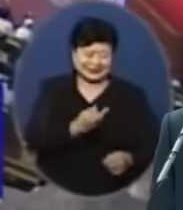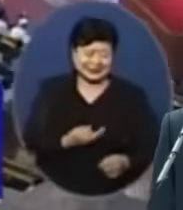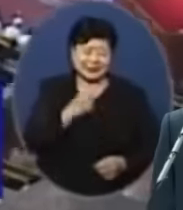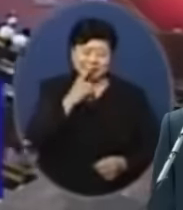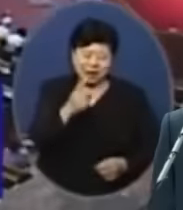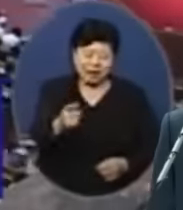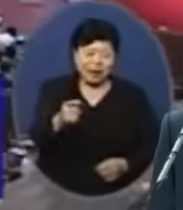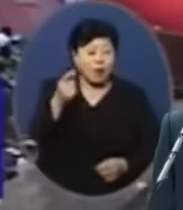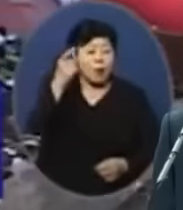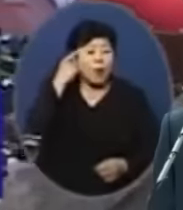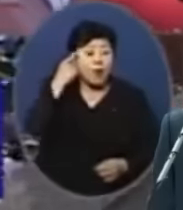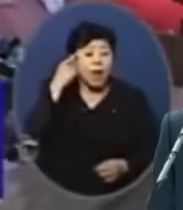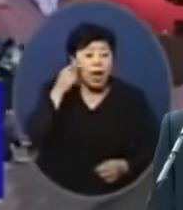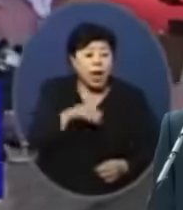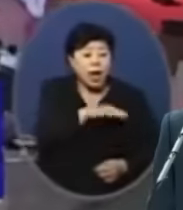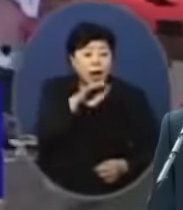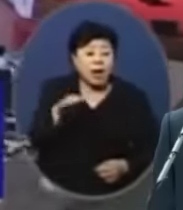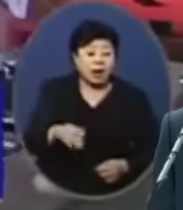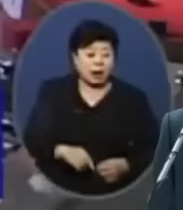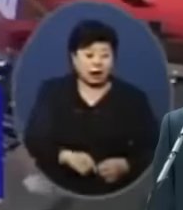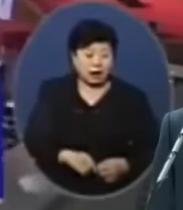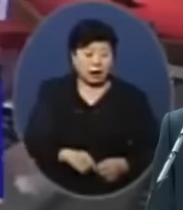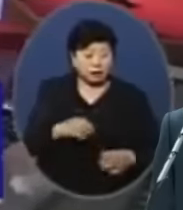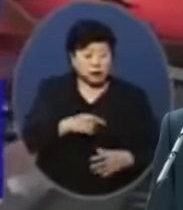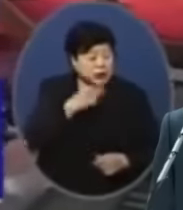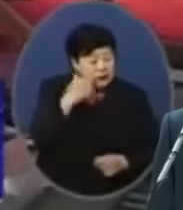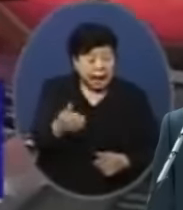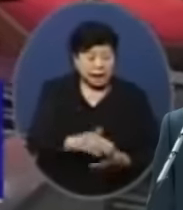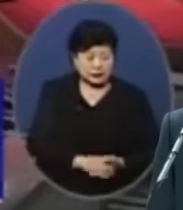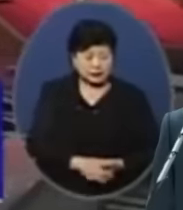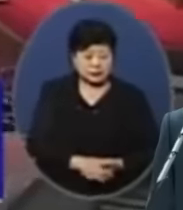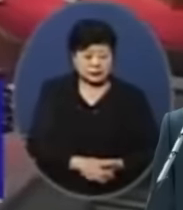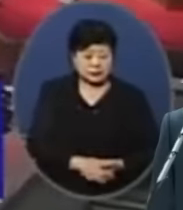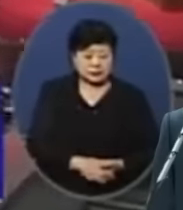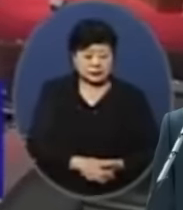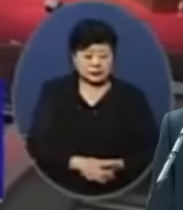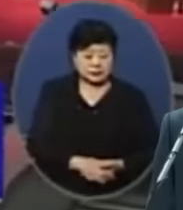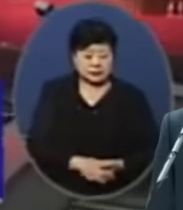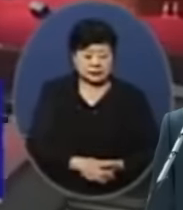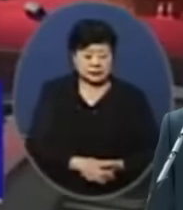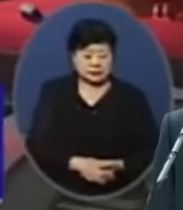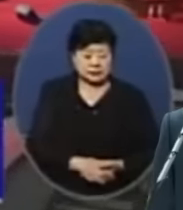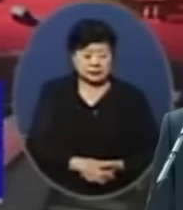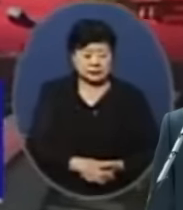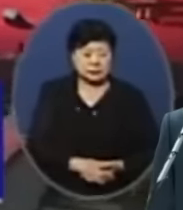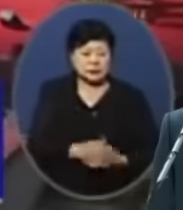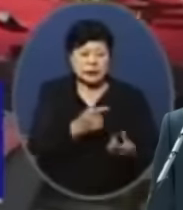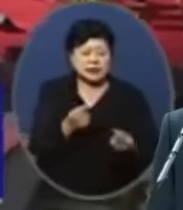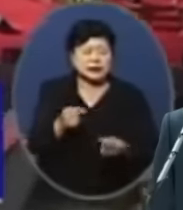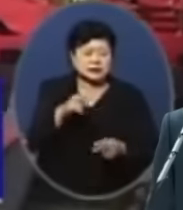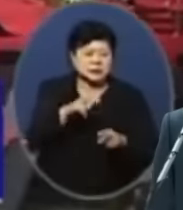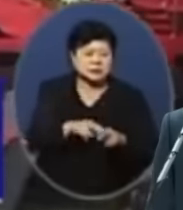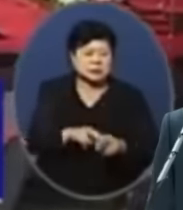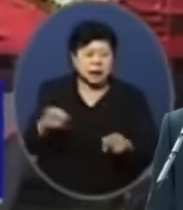이르시되 어찌하여 이렇게 무서워하느냐. 왜 차원이 같은 차원이기 때문에 파도에 휘말리는